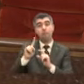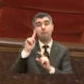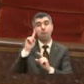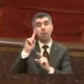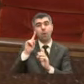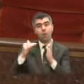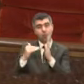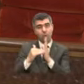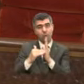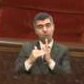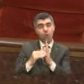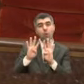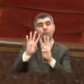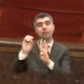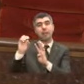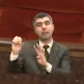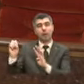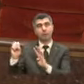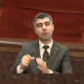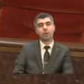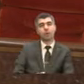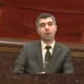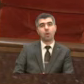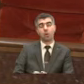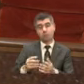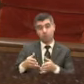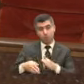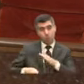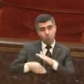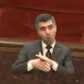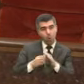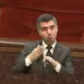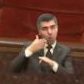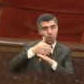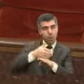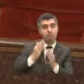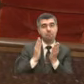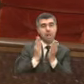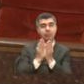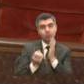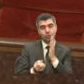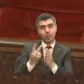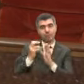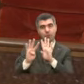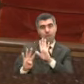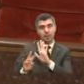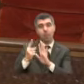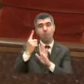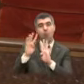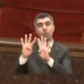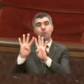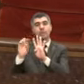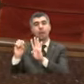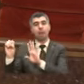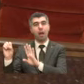1,800,000 مستفيد، وهذا الدخول هذا وصلنا ل 1,900,000. وربطنا هذا البرنامج بالحد